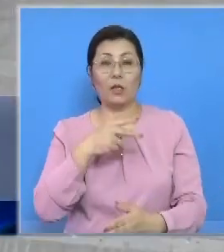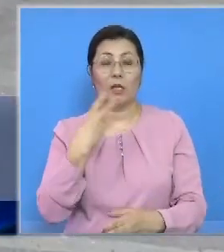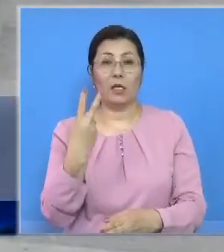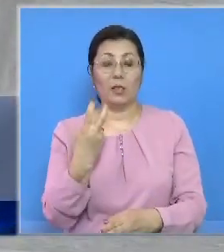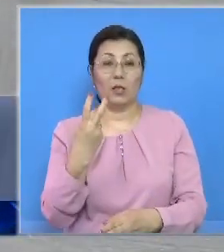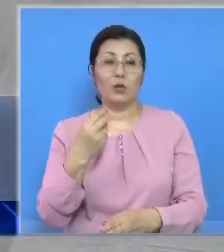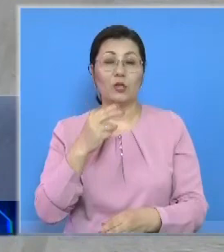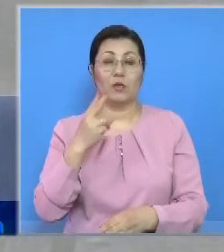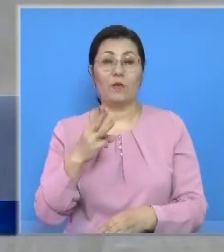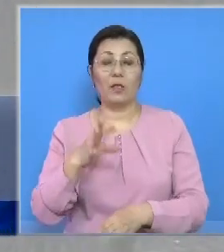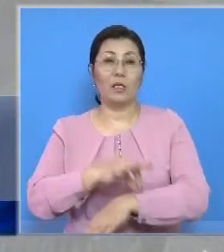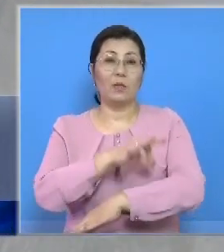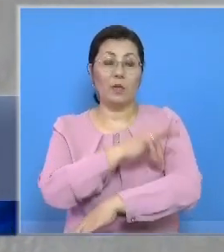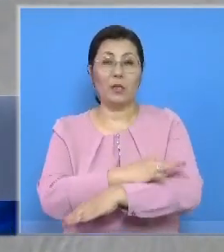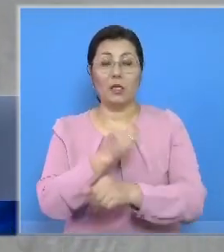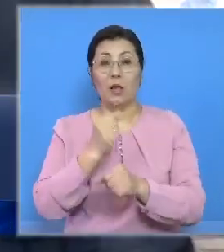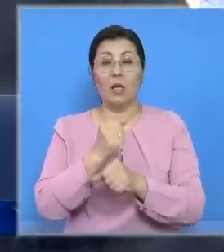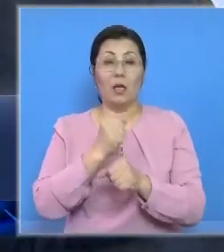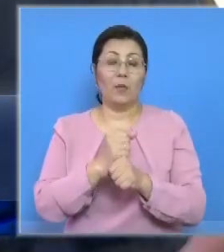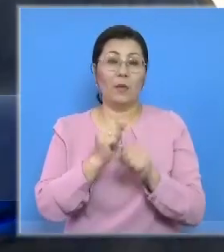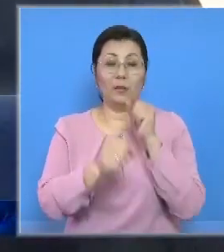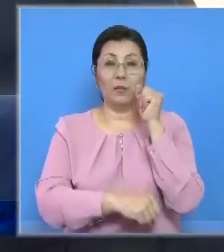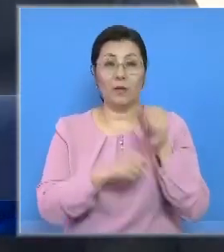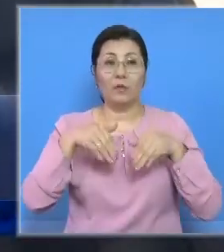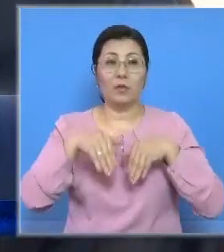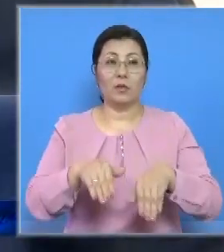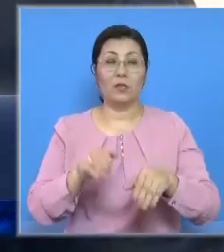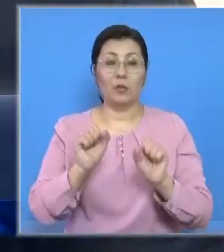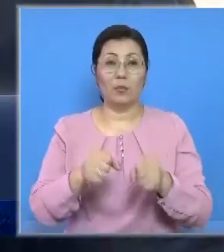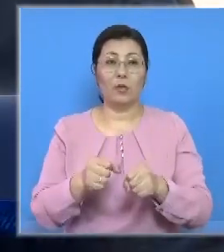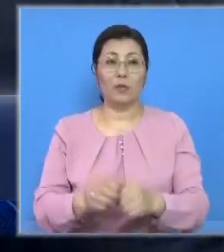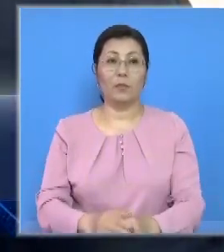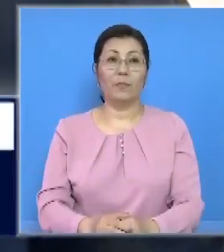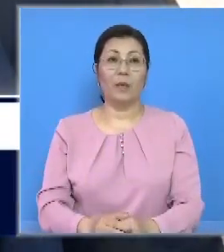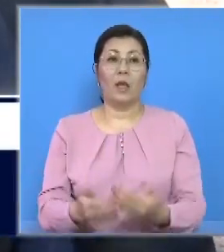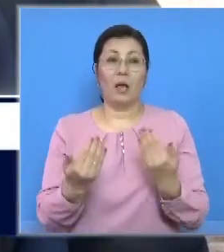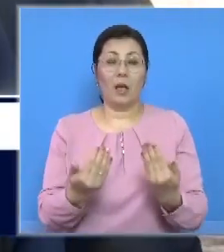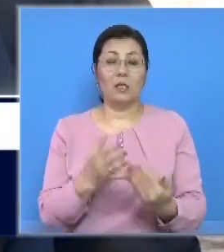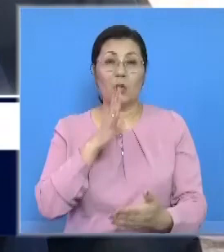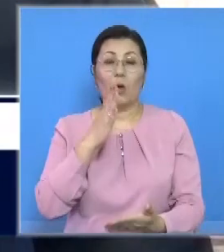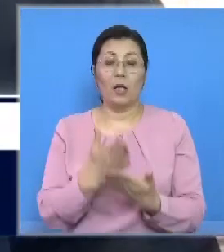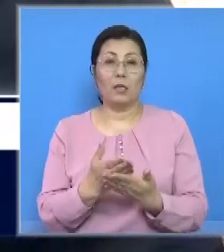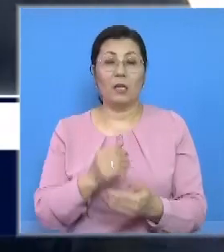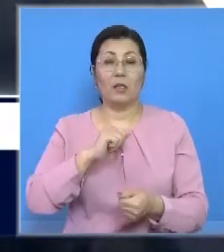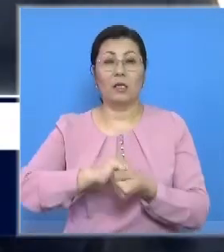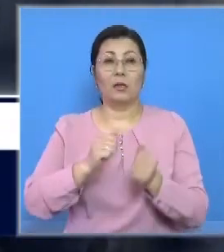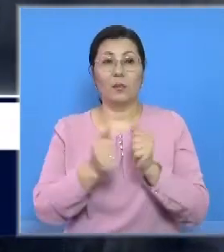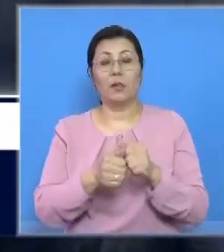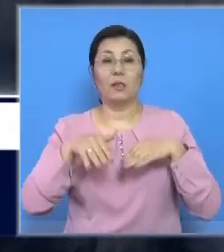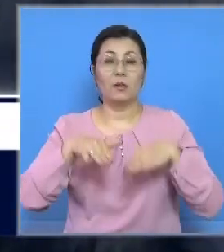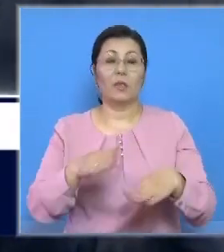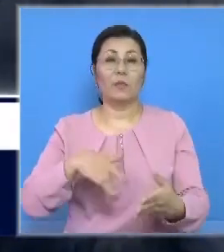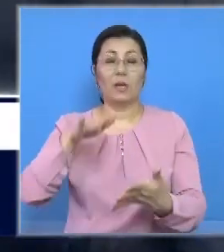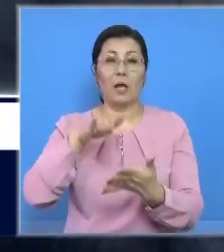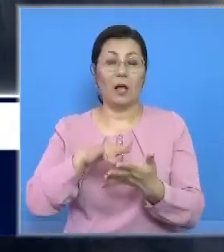200 шаршы метрге дейін өнім шығаруға қауқарлы. Облицовочную плитку. Дәл қазіргі кезде тақтайшалар шығарып жатырмыз.